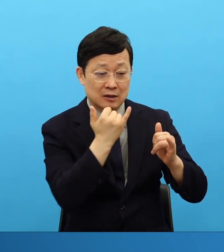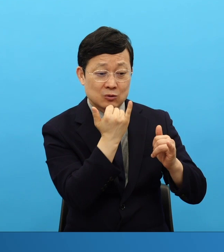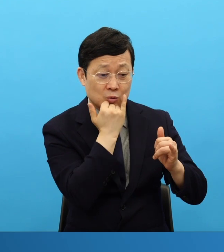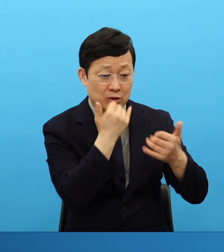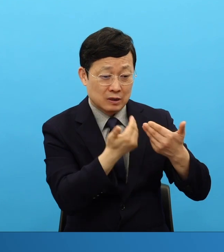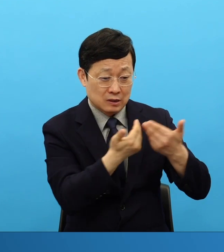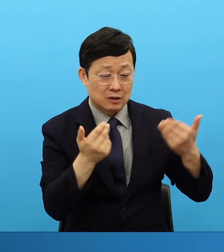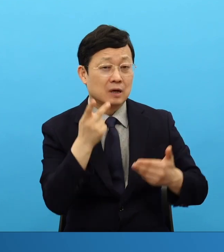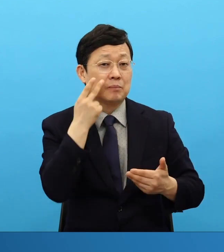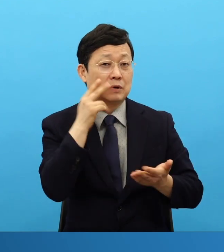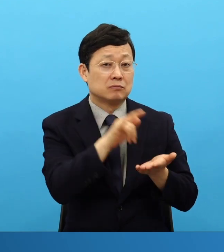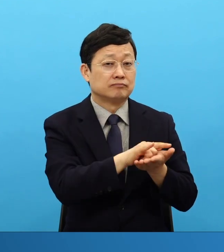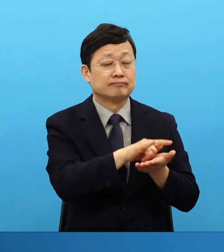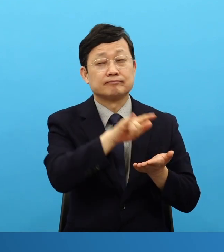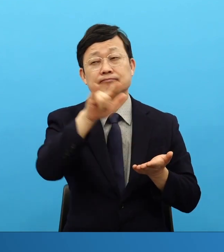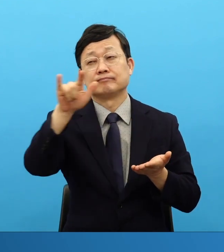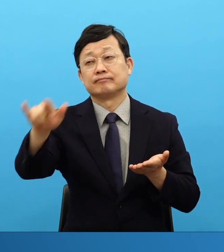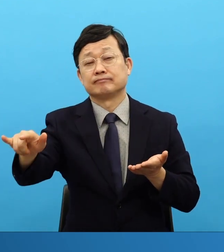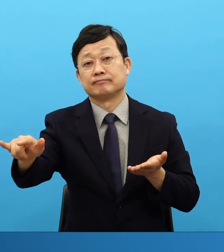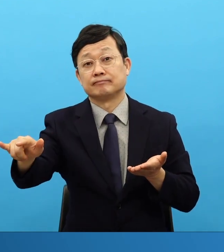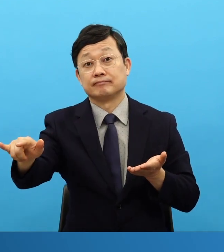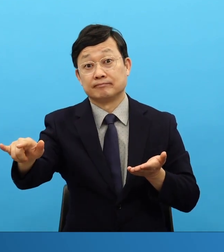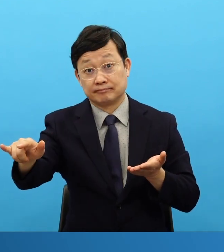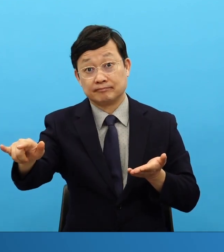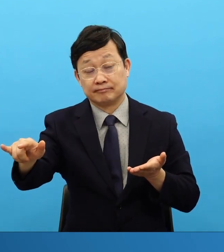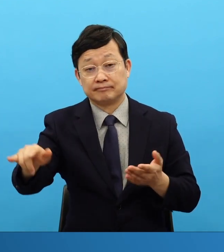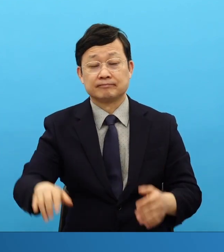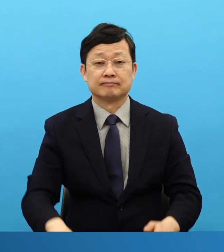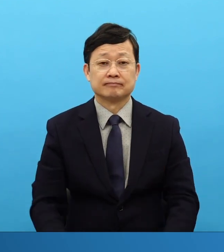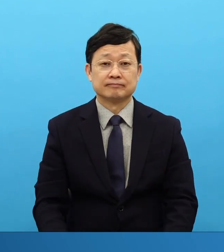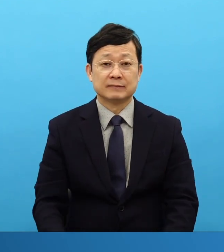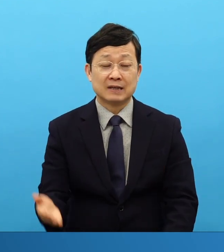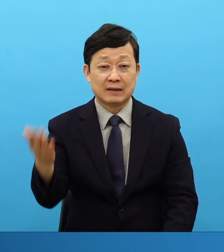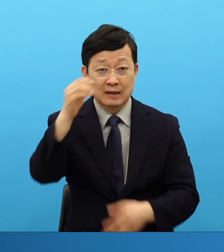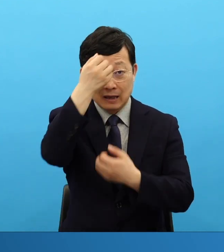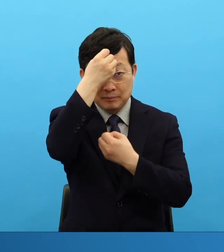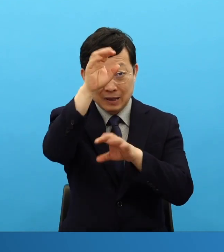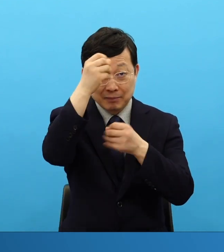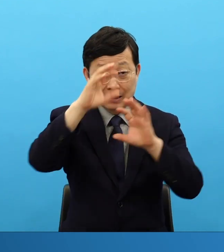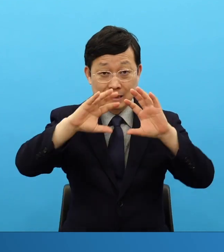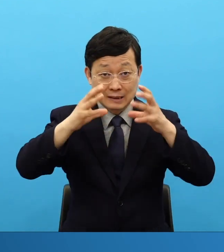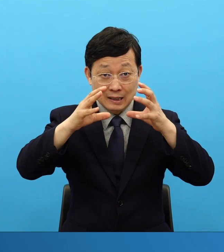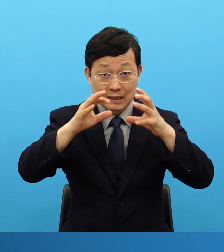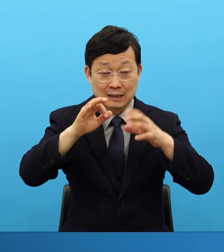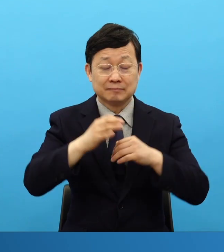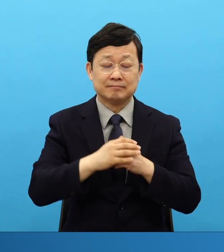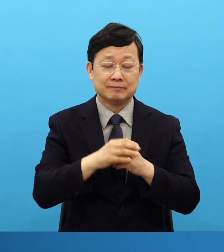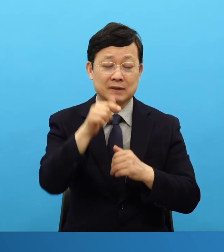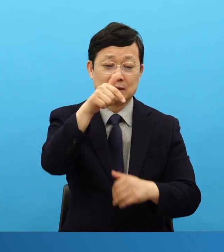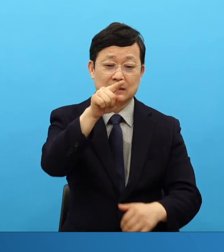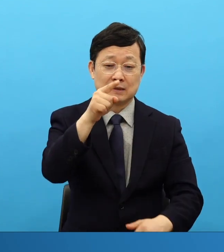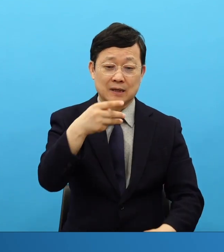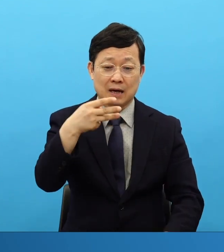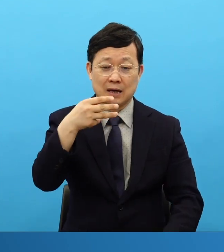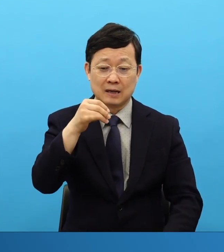United States. 이태리에서는 갈릴레오와 비슷한 학자 프레미가 부인이 유대인입니다. 이 사람이 미국으로 왔습니다. And then we